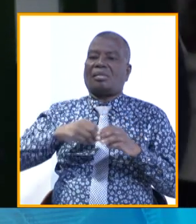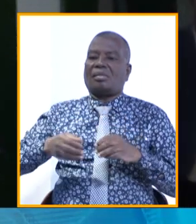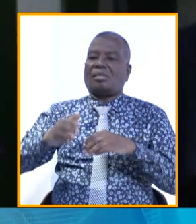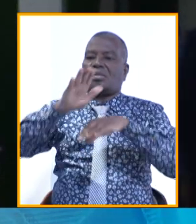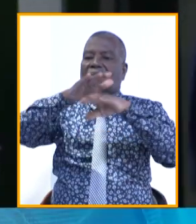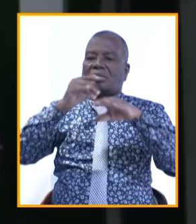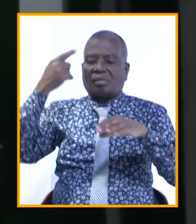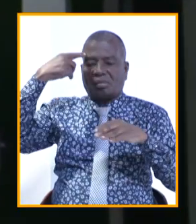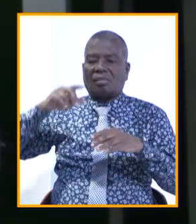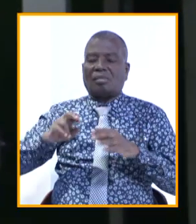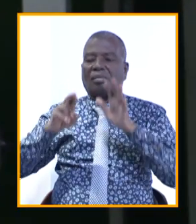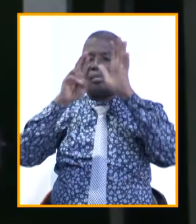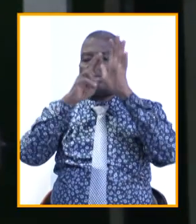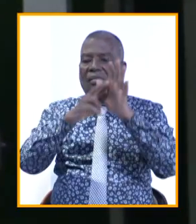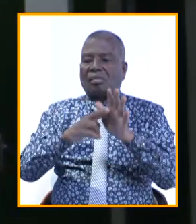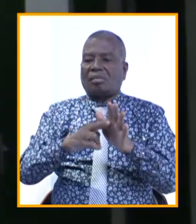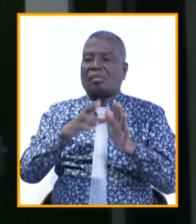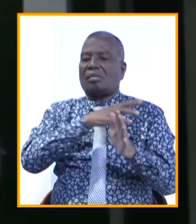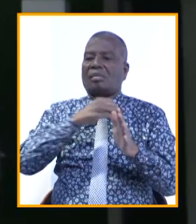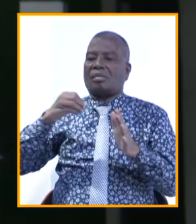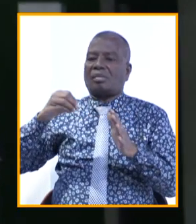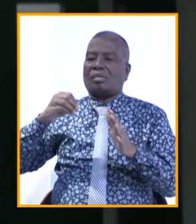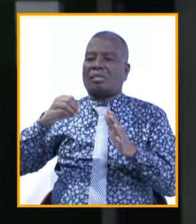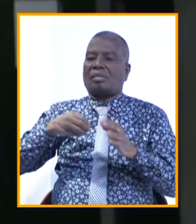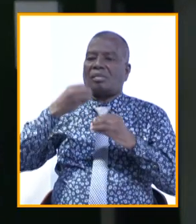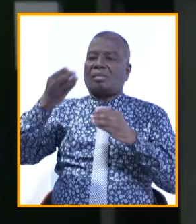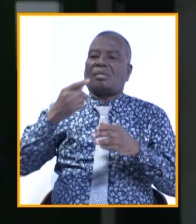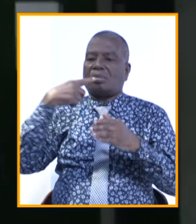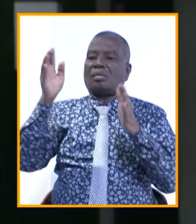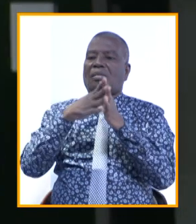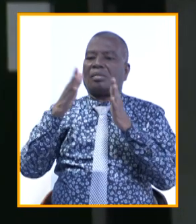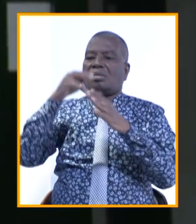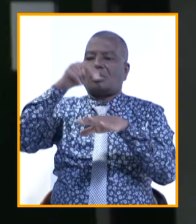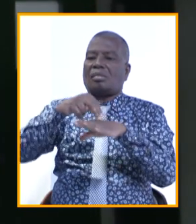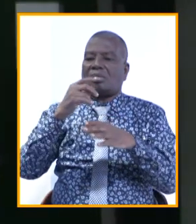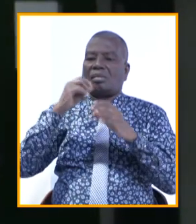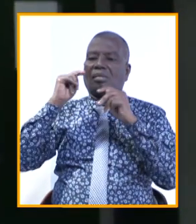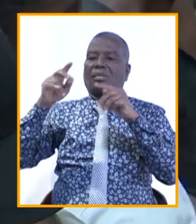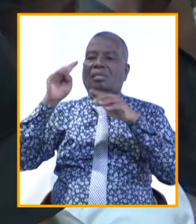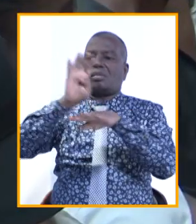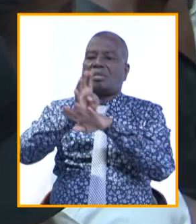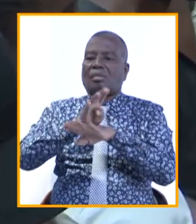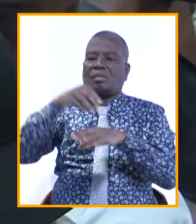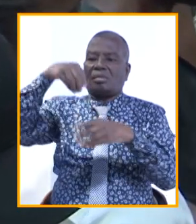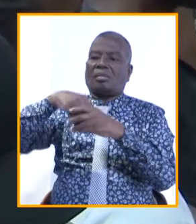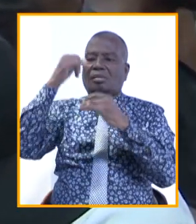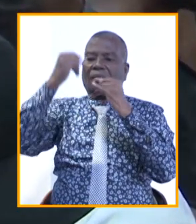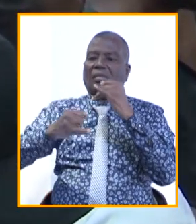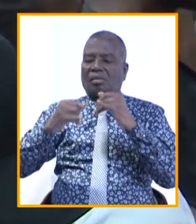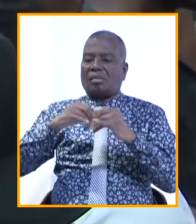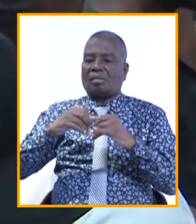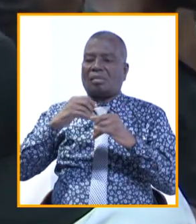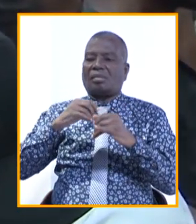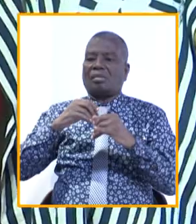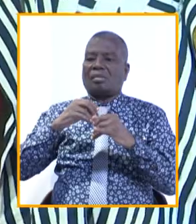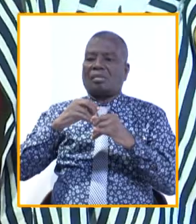conviés pour venir le représenter et adresser nos félicitations à la RTI Boaké. Dans cette finale âprement